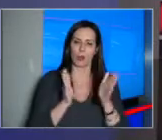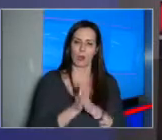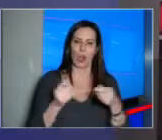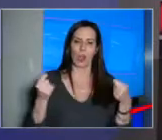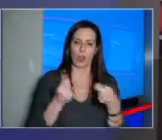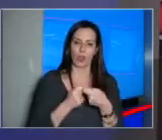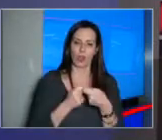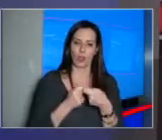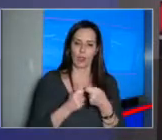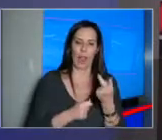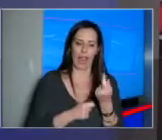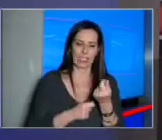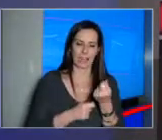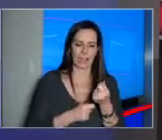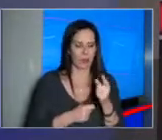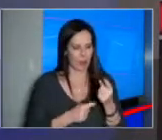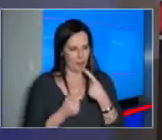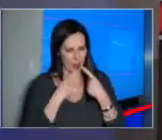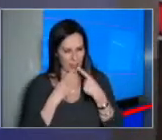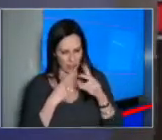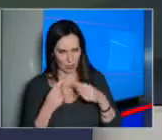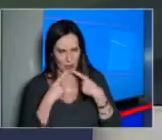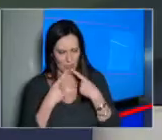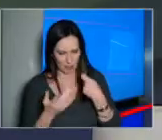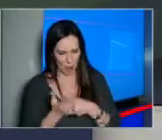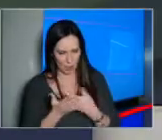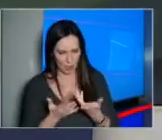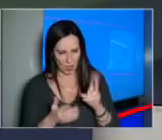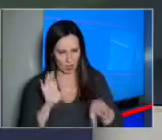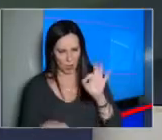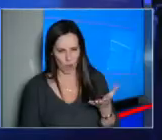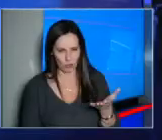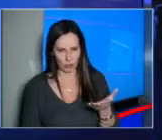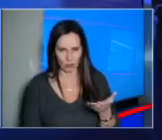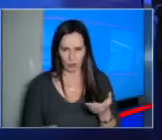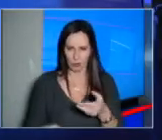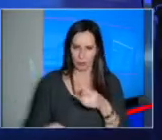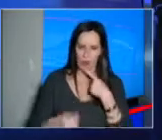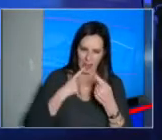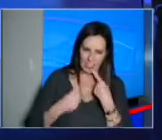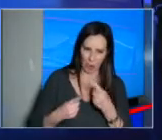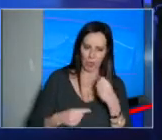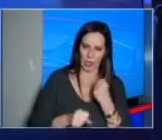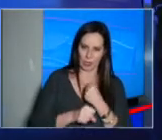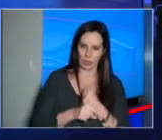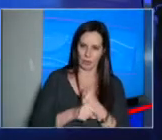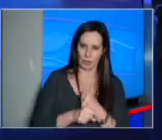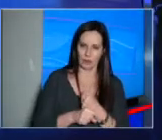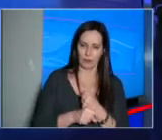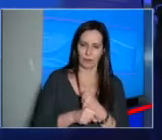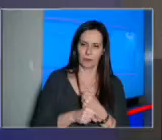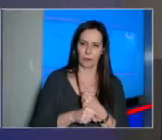שנוגע לכספים שמבוטחים אל מול משרד האוצר. מסע ומתן אין עכשיו, יש בחירות. המסע ומתן התנהל. מי